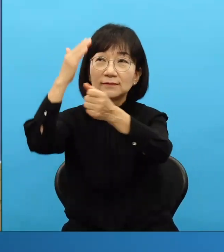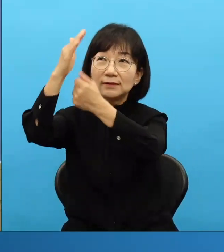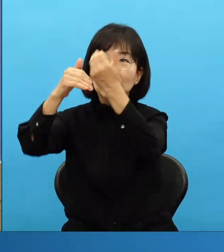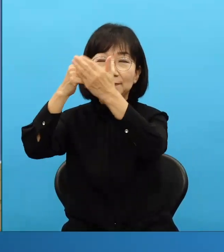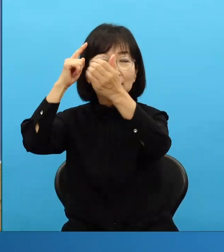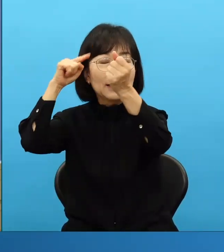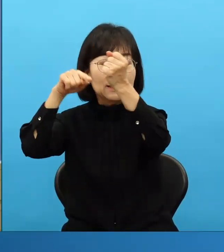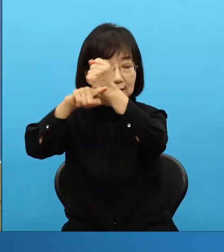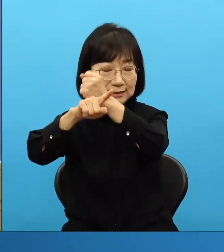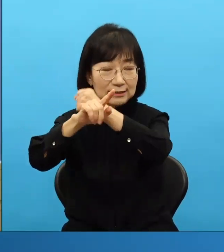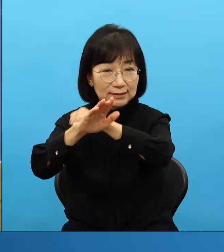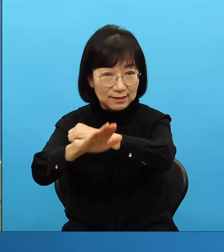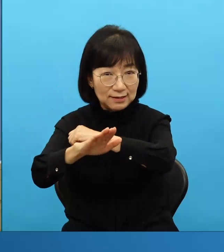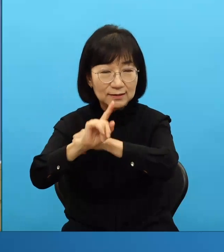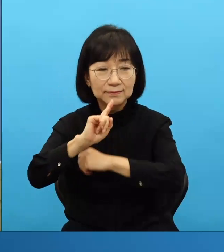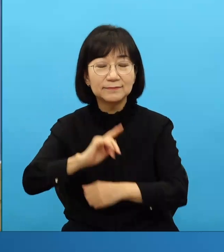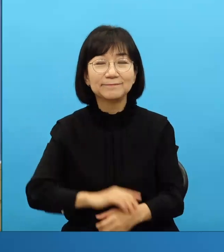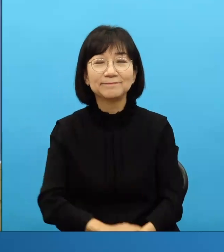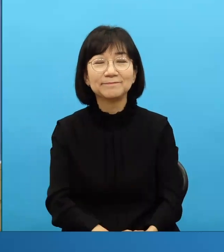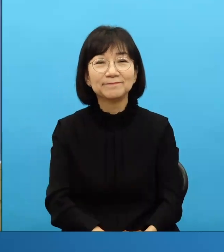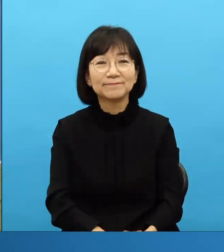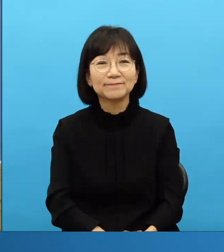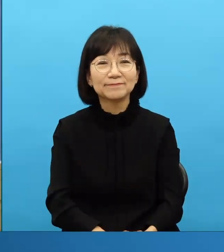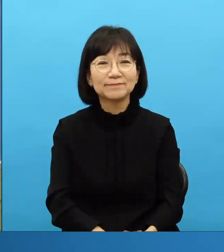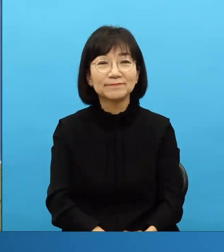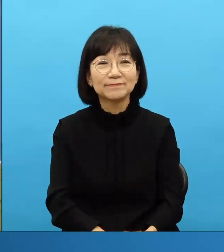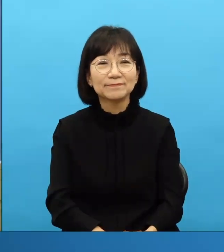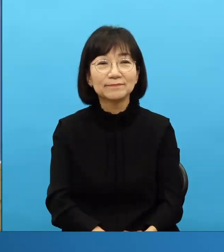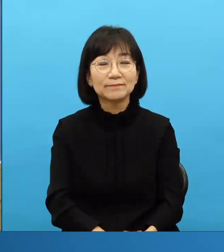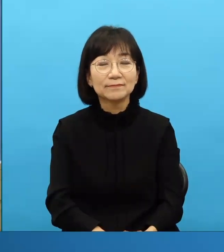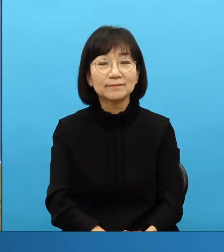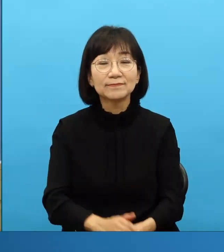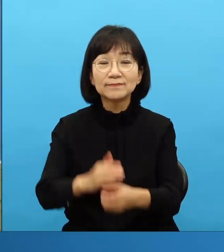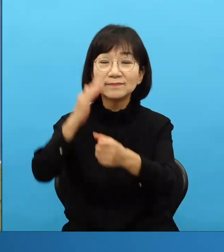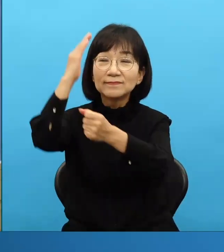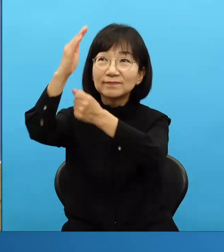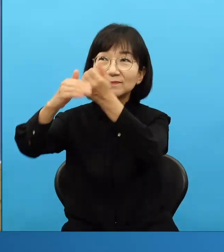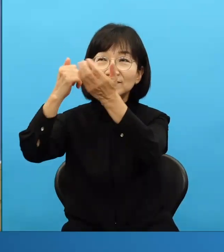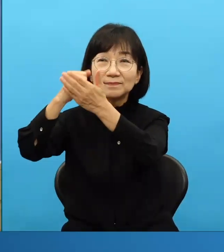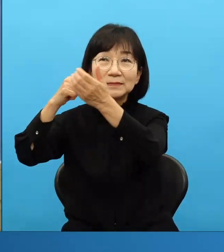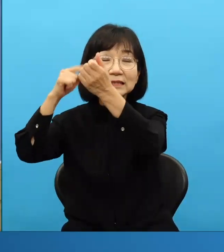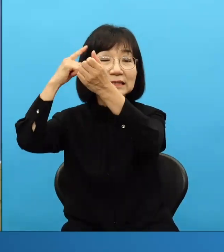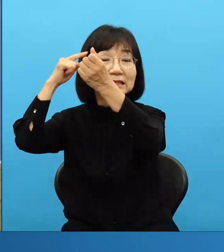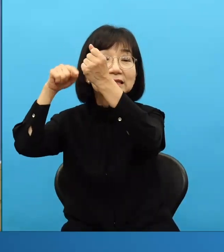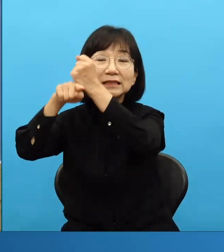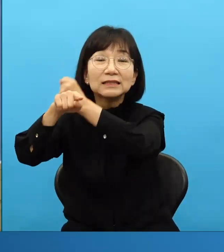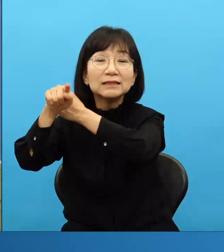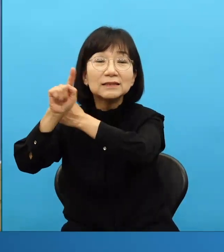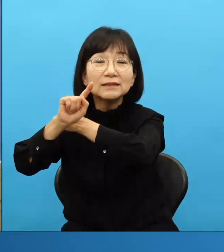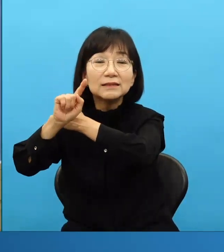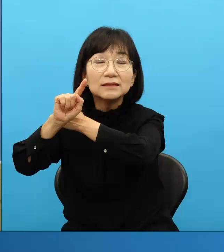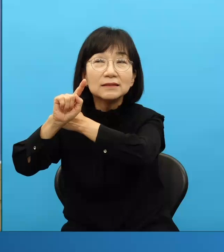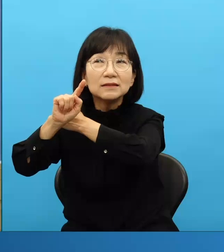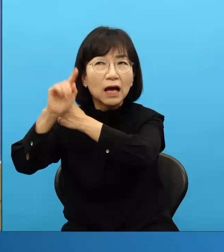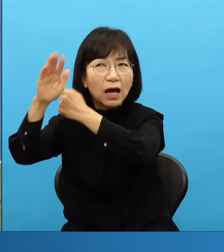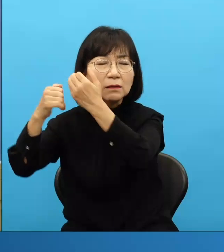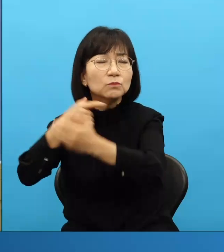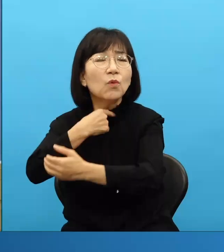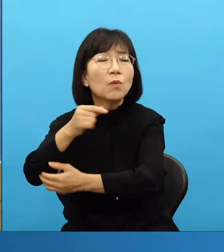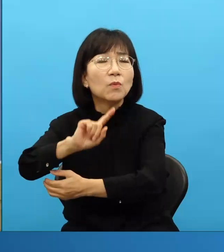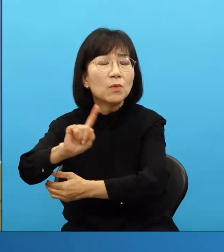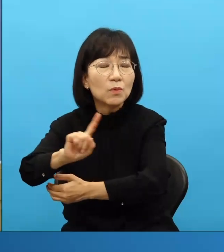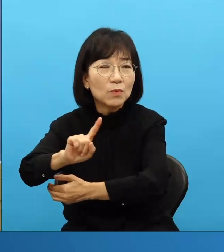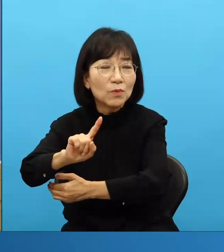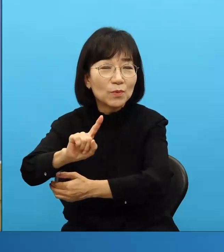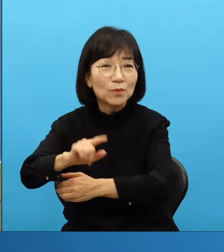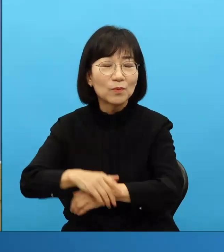this is God's will for you in Christ 자, Jesus. 하나님의 뜻이란 말은 하나님이 원하시는 것이 뭐냐? Now God's will meaning what is it that